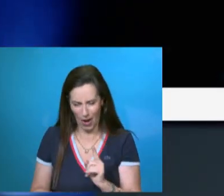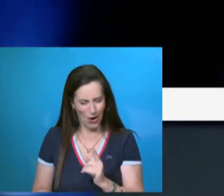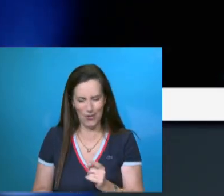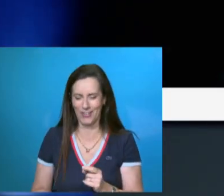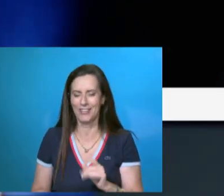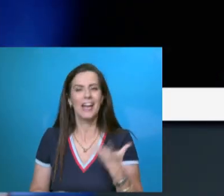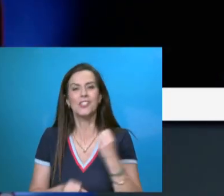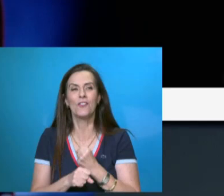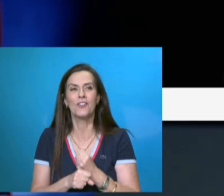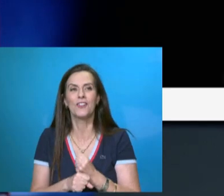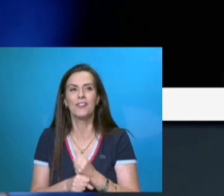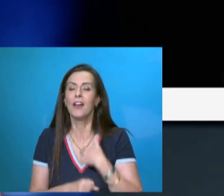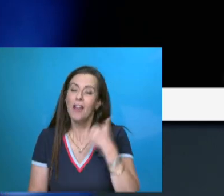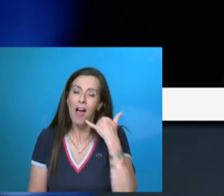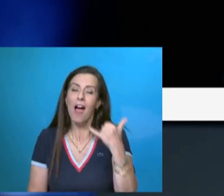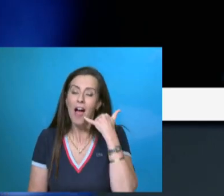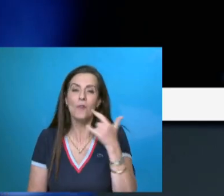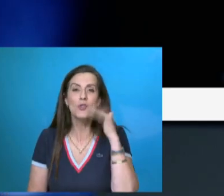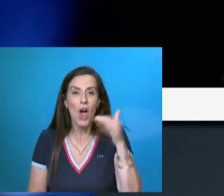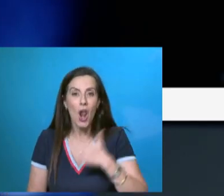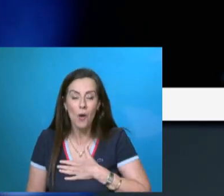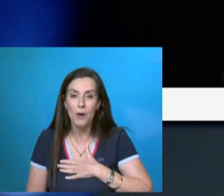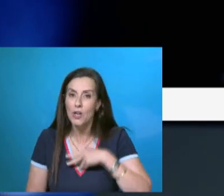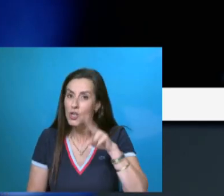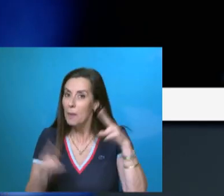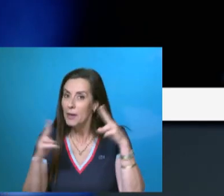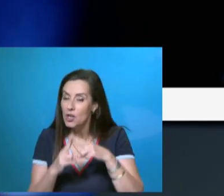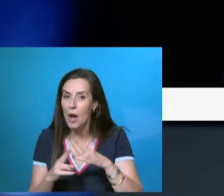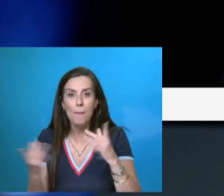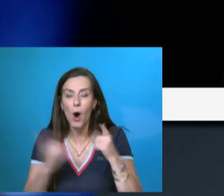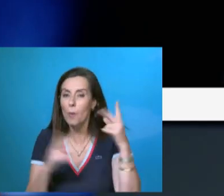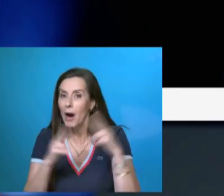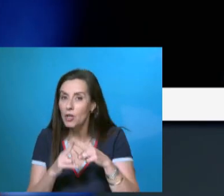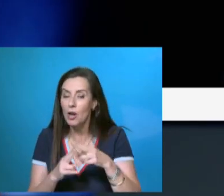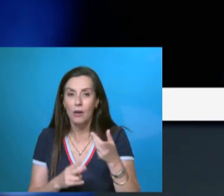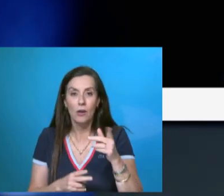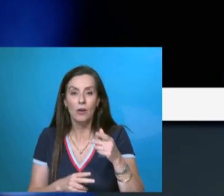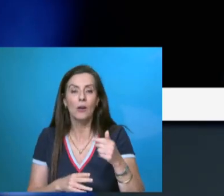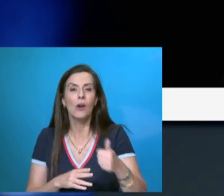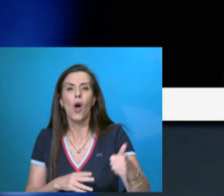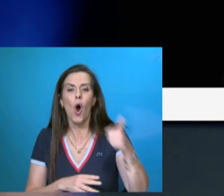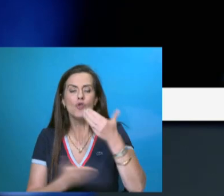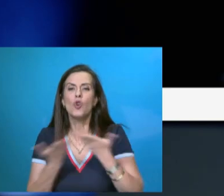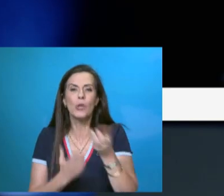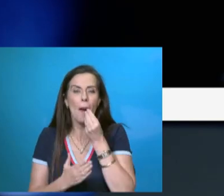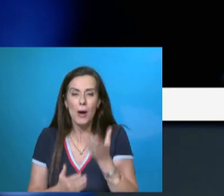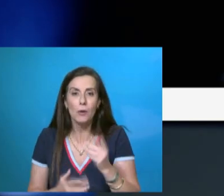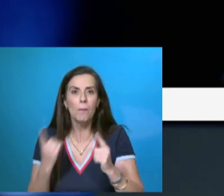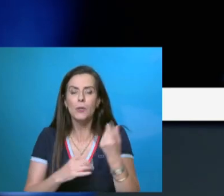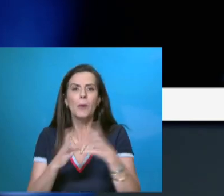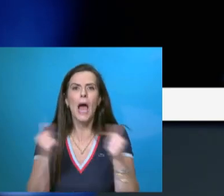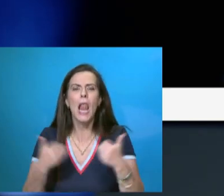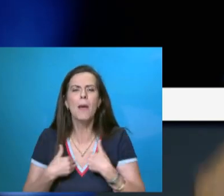מתקשר בטלפון, ואתה אומר, שלום קרולין, אני יש לי פגישה עם אלי. מה קורה עם אלי? אלי גורדון הוא ראש שירותי המזון במשרד הבריאות. ופתאום הם נעלמים לך משרד